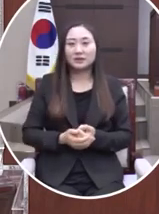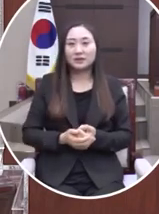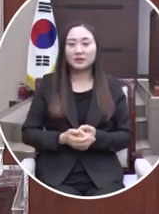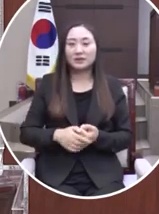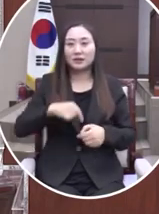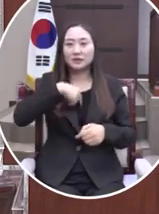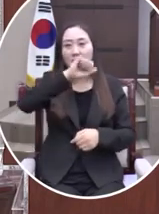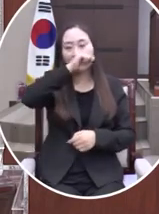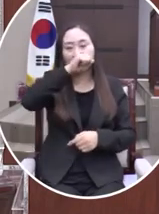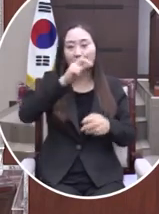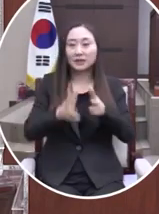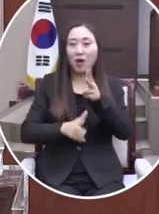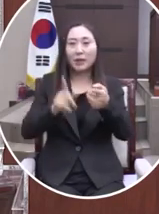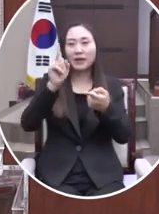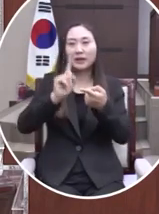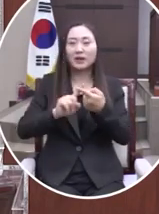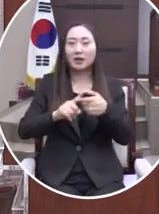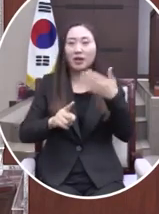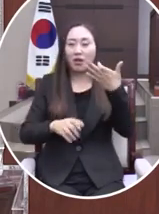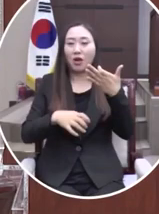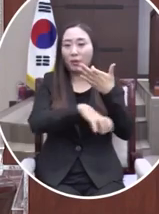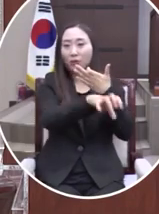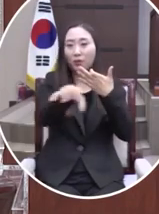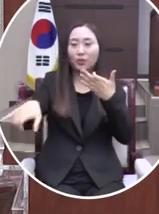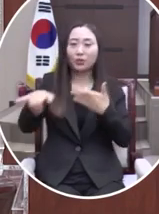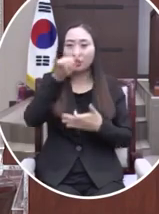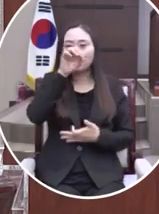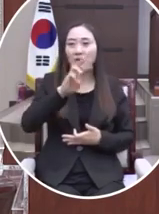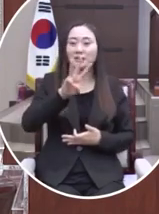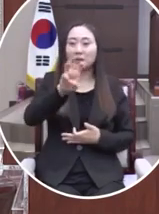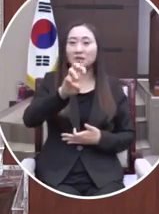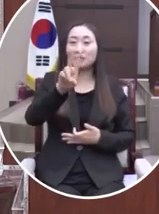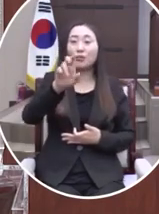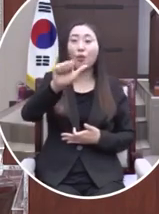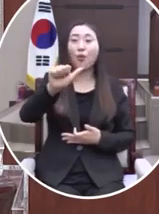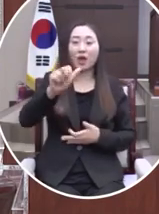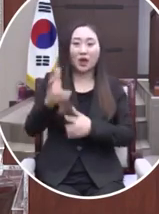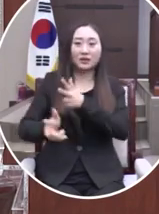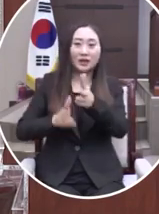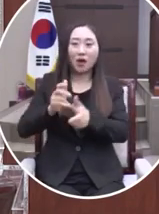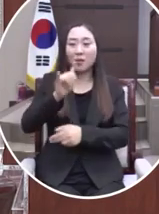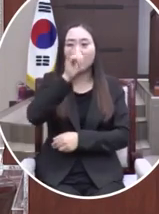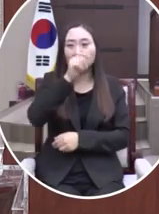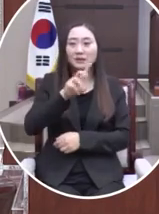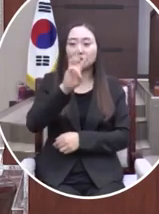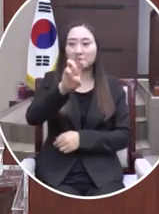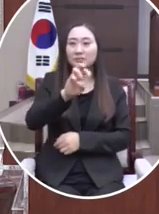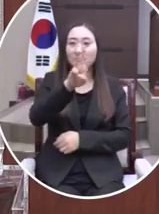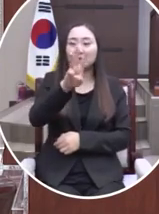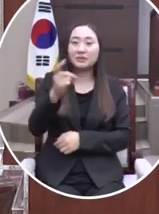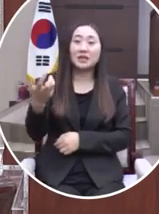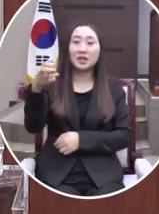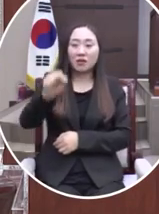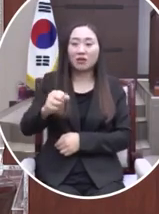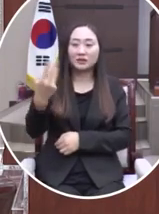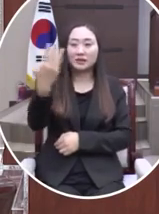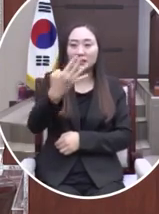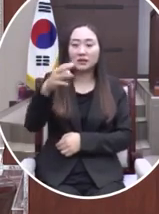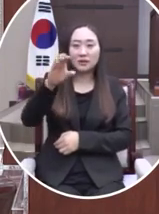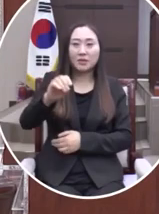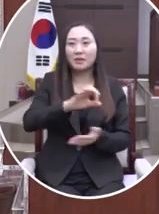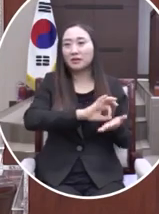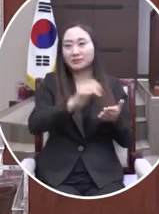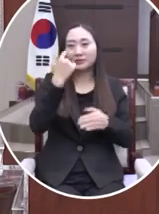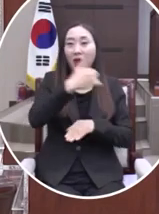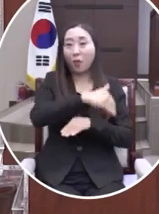동주민자치 예산 사업 현황은 19개 동 35개 사업으로 31억 4,340만 원의 예산이